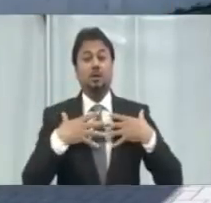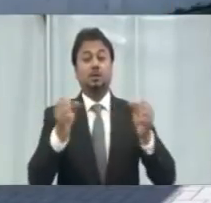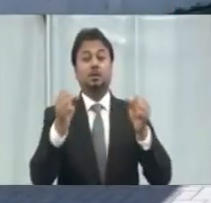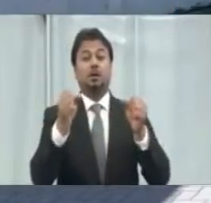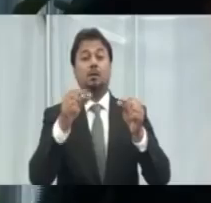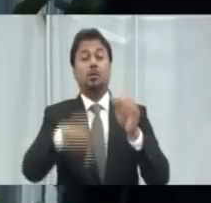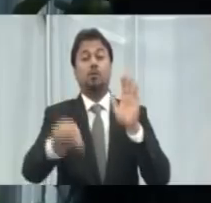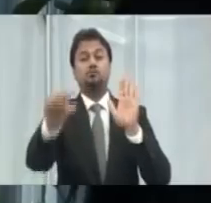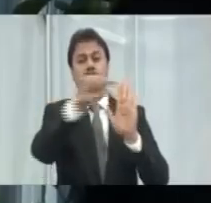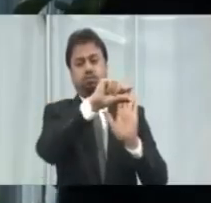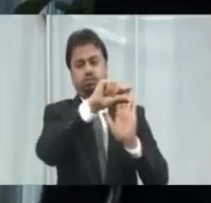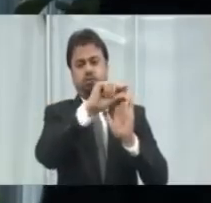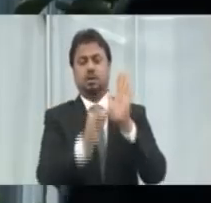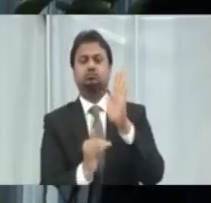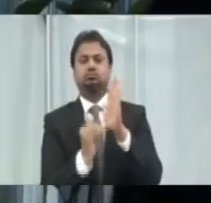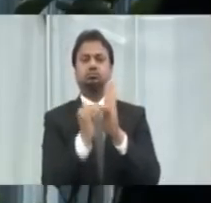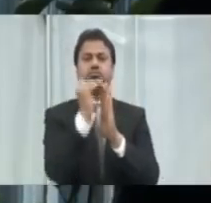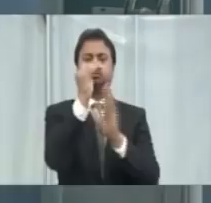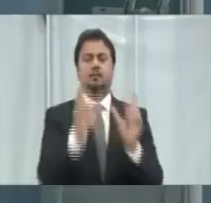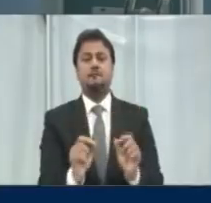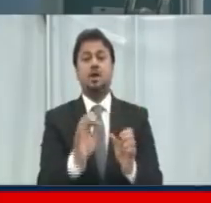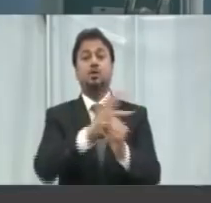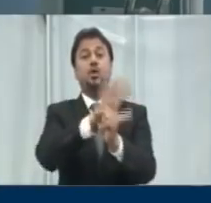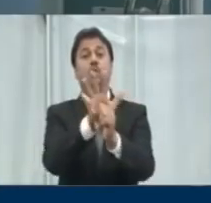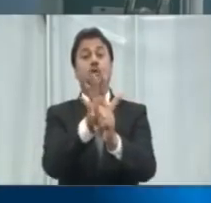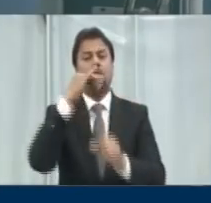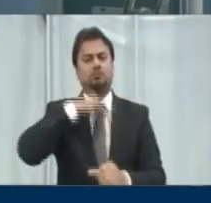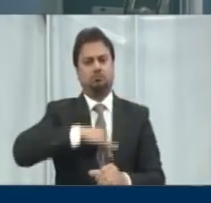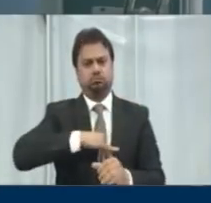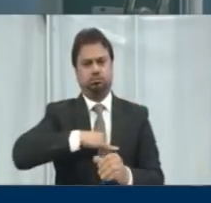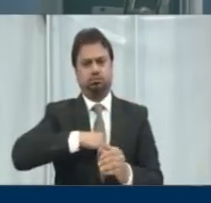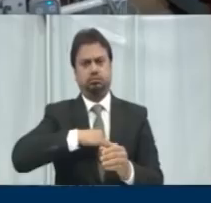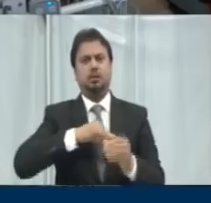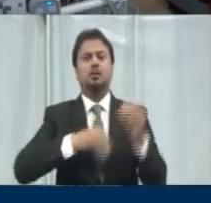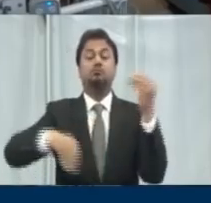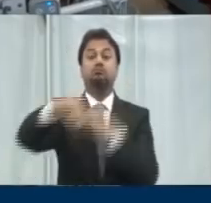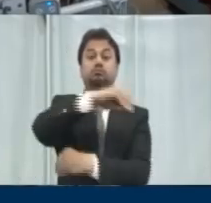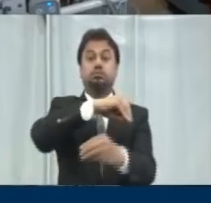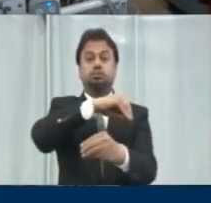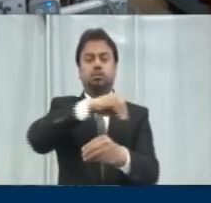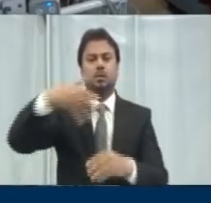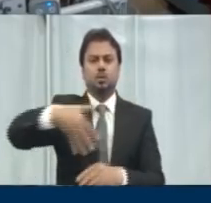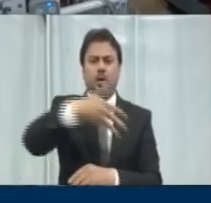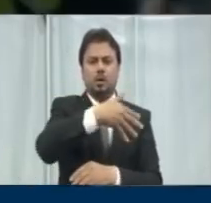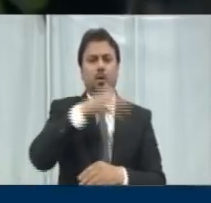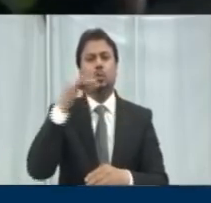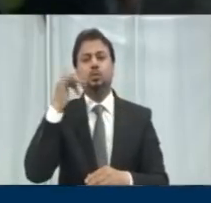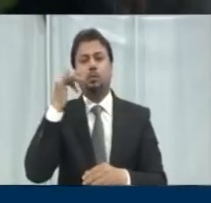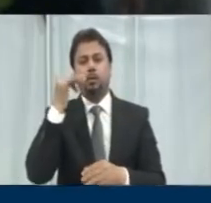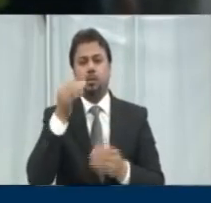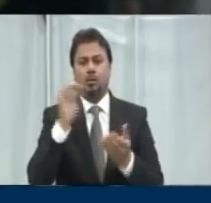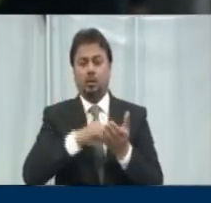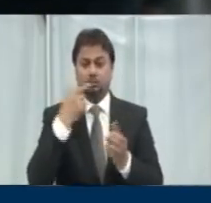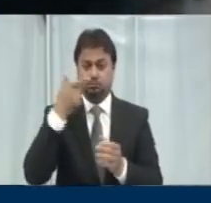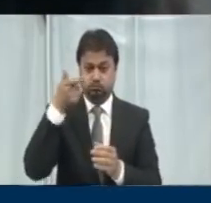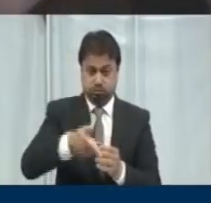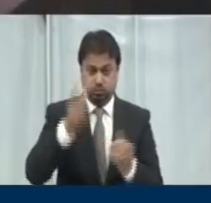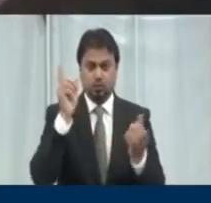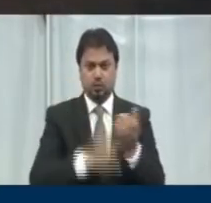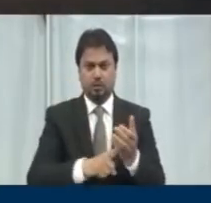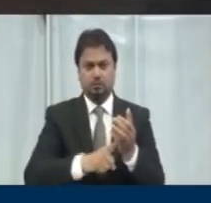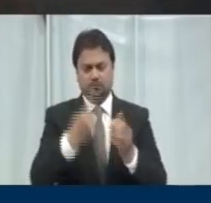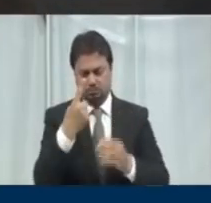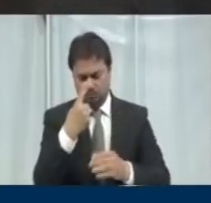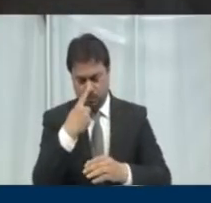الصحة تسجل ارتفاعا بعدد الإصابات بفيروس كورونا المتحور بين الأطفال والشباب، وتؤكد أن